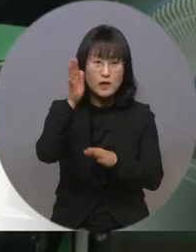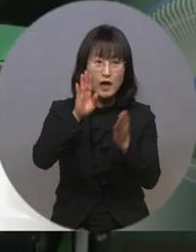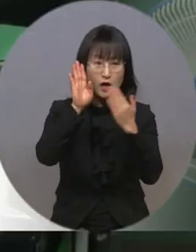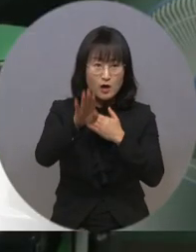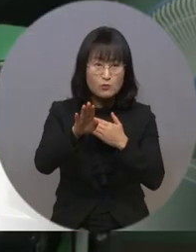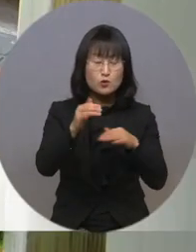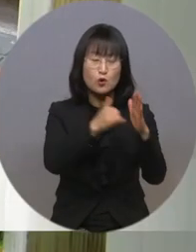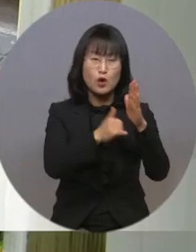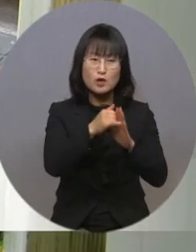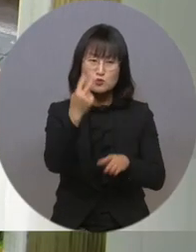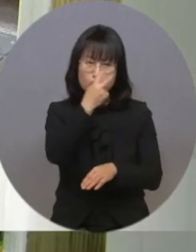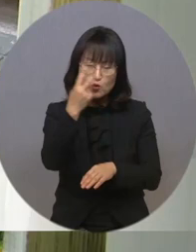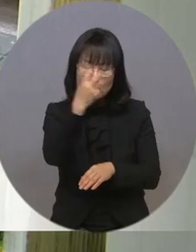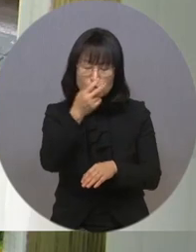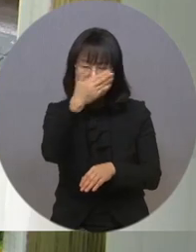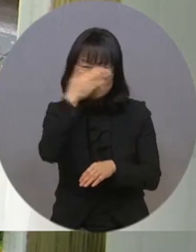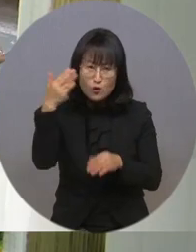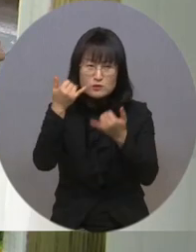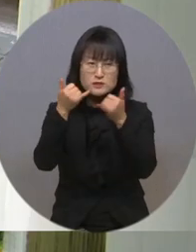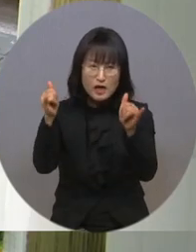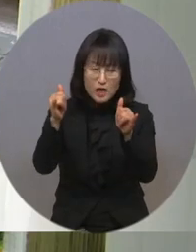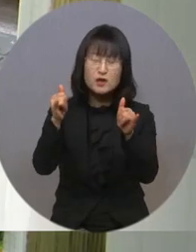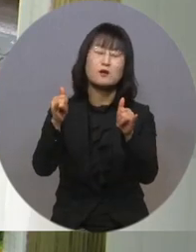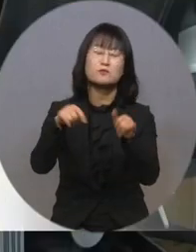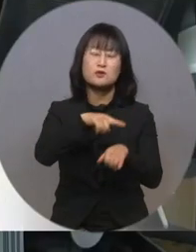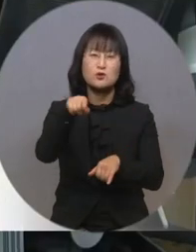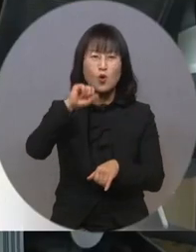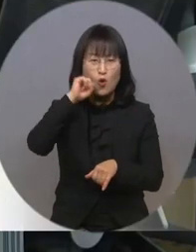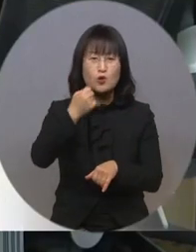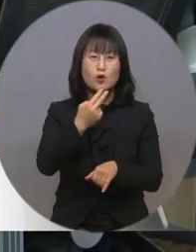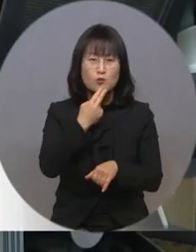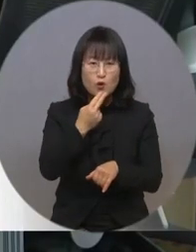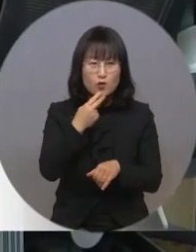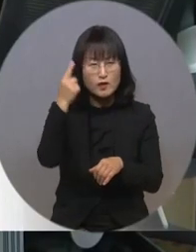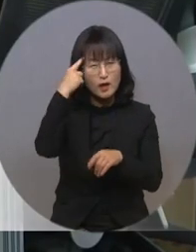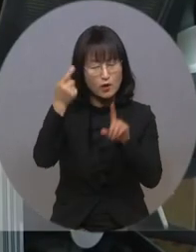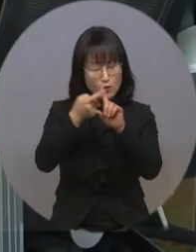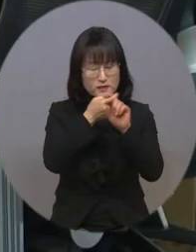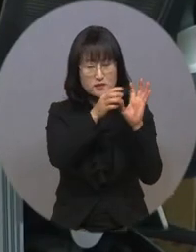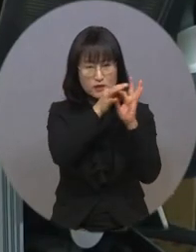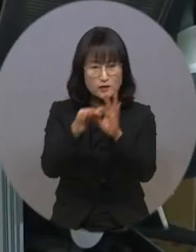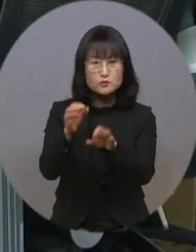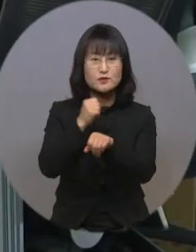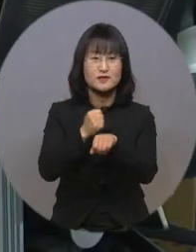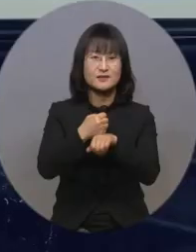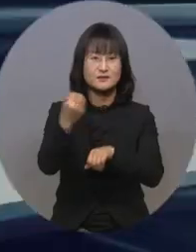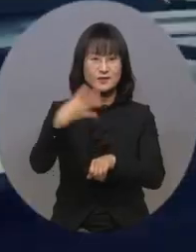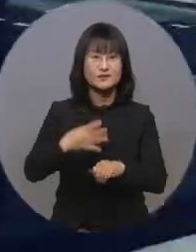돌봄 청년이 사각지대에 머물지 않도록 꾸준히 관심을 기울이겠다고 말했습니다.